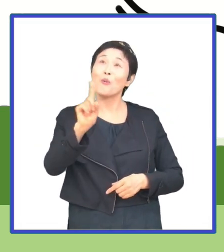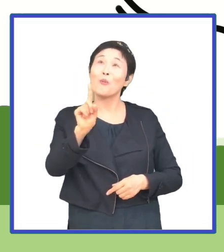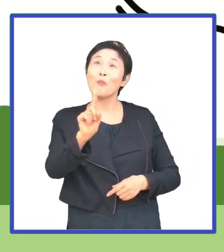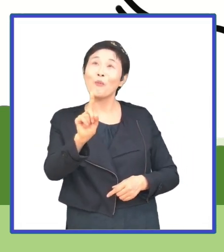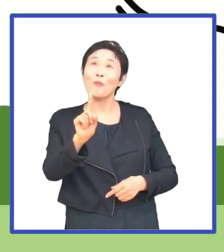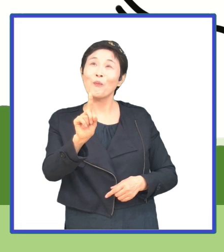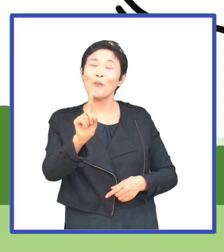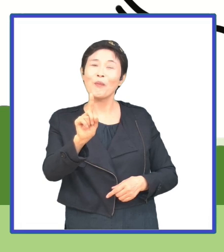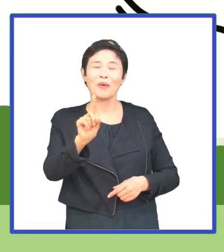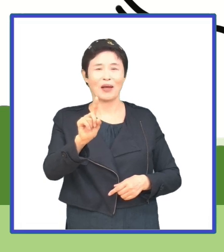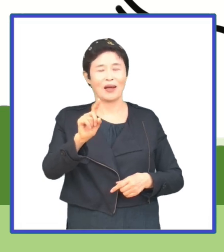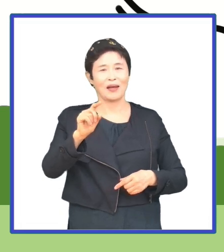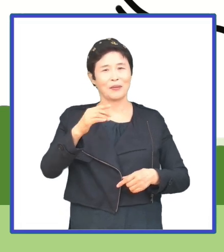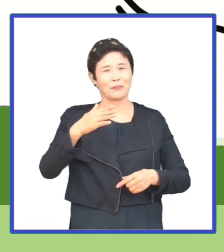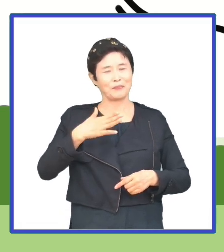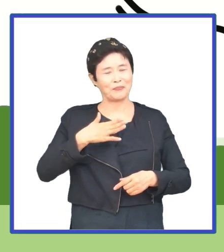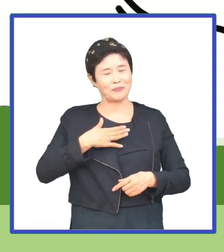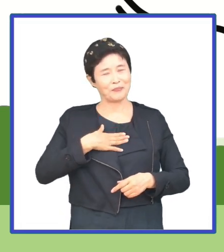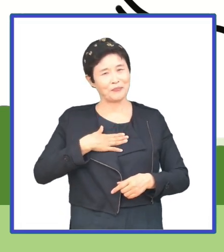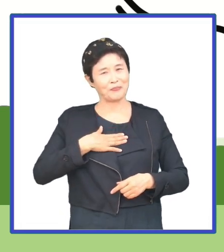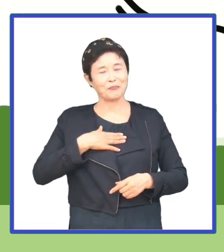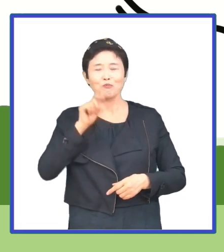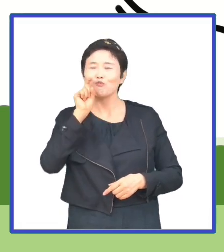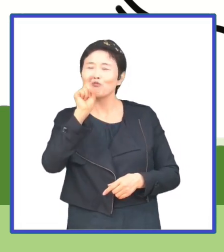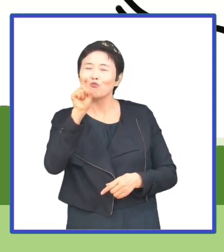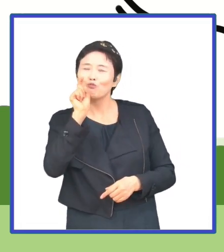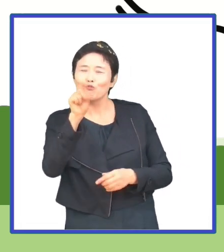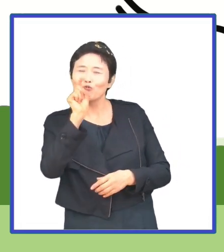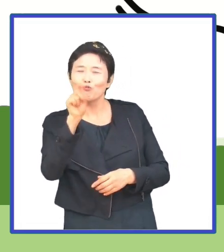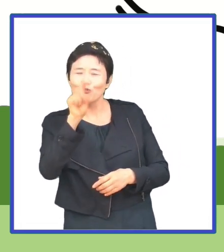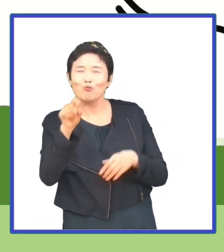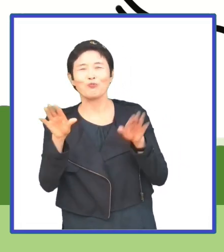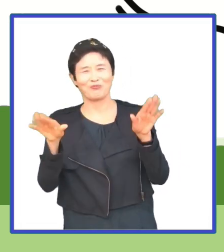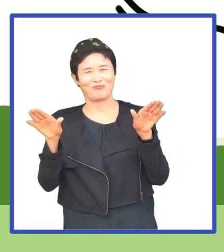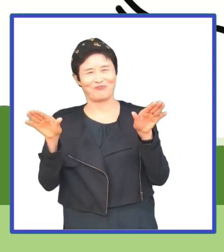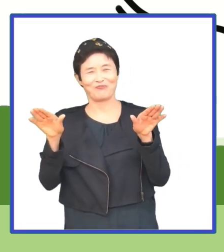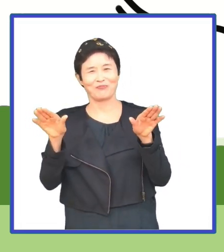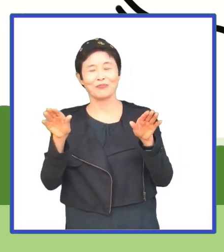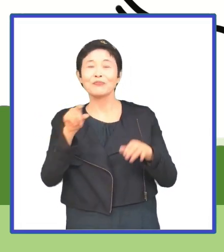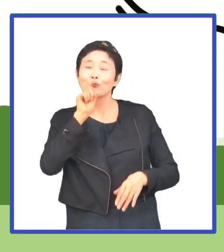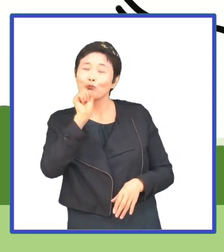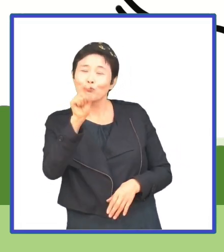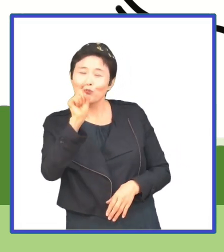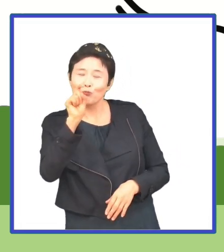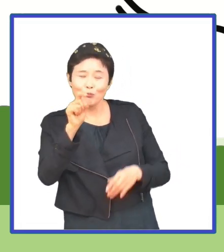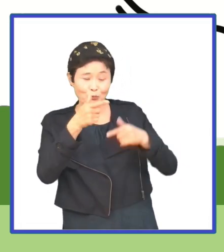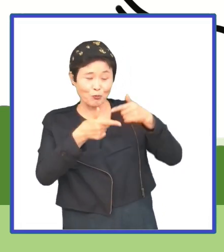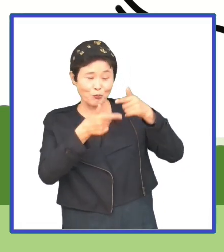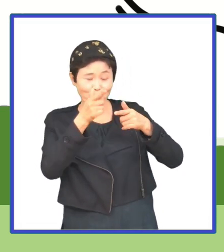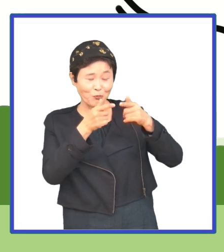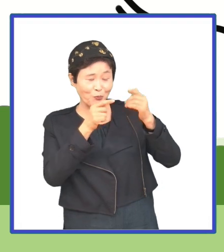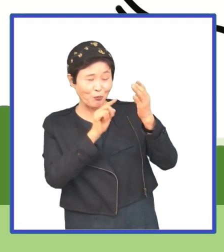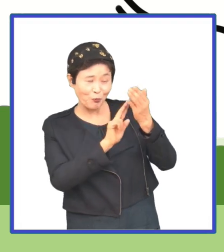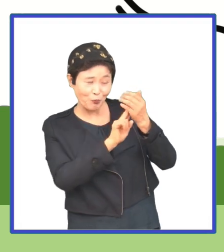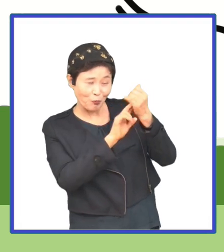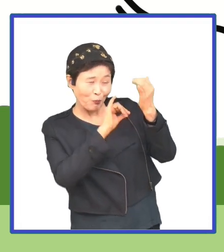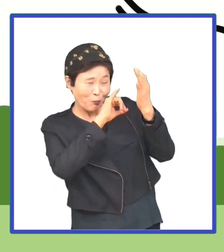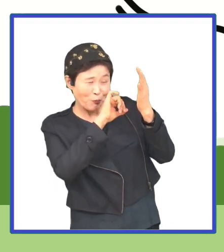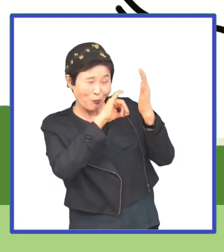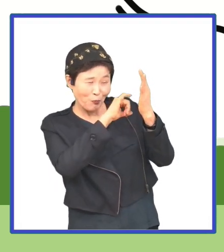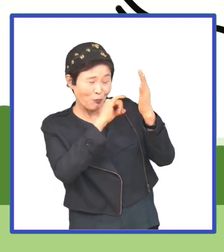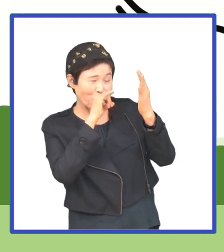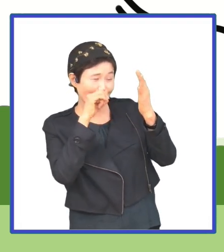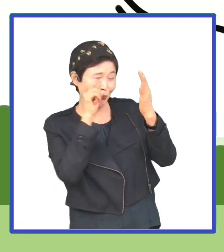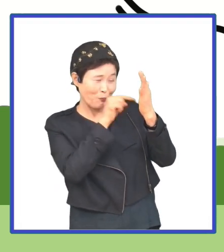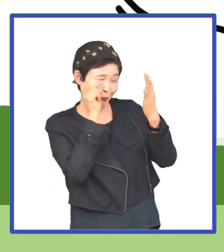게 있나요? 선생님이 떠오르는 건 먼저 딱따구리가 있어요. 딱따구리는 나무에 숨어 있는 곤충을 찾아